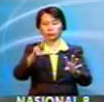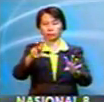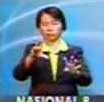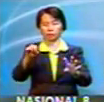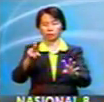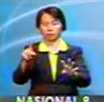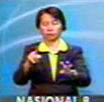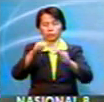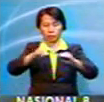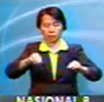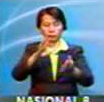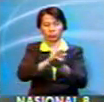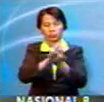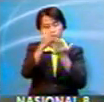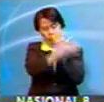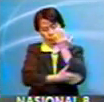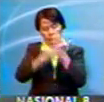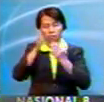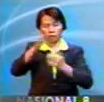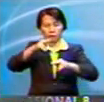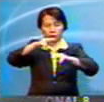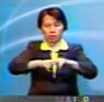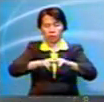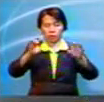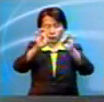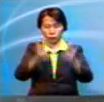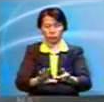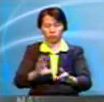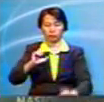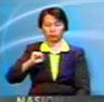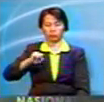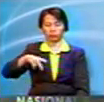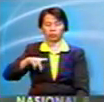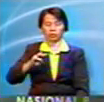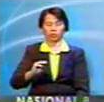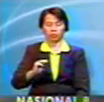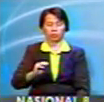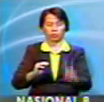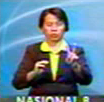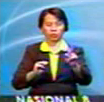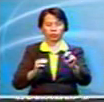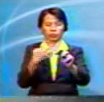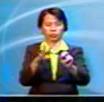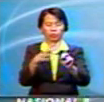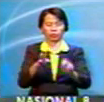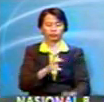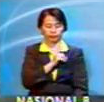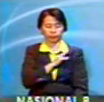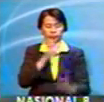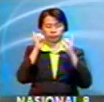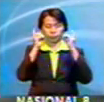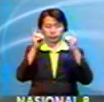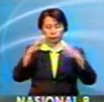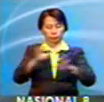455,839 pelajar seluruh negara akan menduduki peperiksaan sijil pelajaran Malaysia SPM 2014. Kementerian Pendidikan